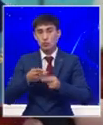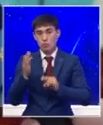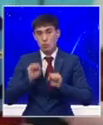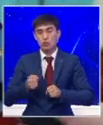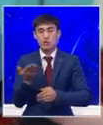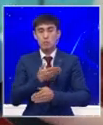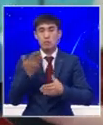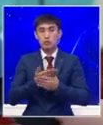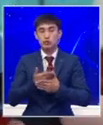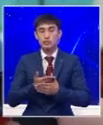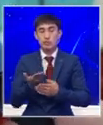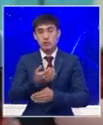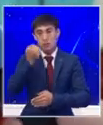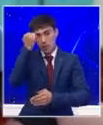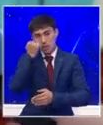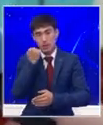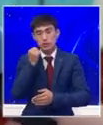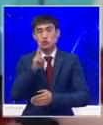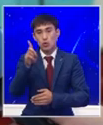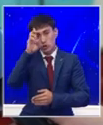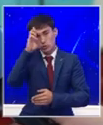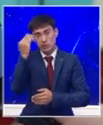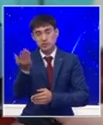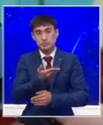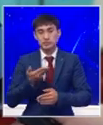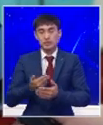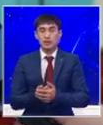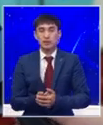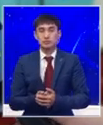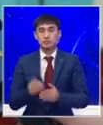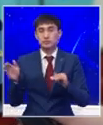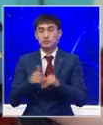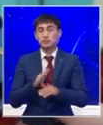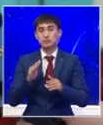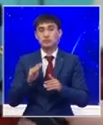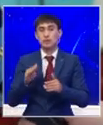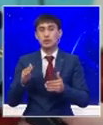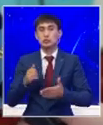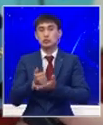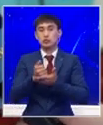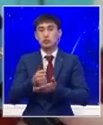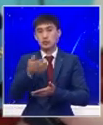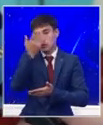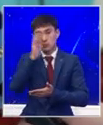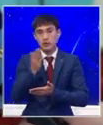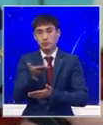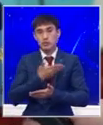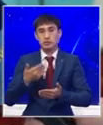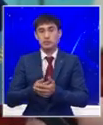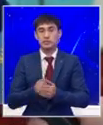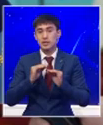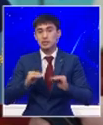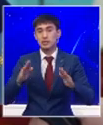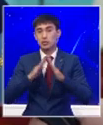помочь и Мы очень благодарны что государство и добрые люди спонсоры не забывают про нас про детского дома